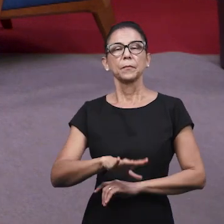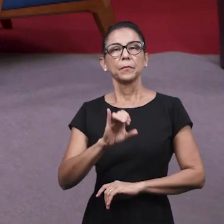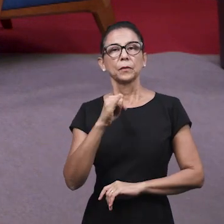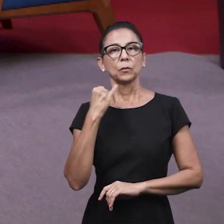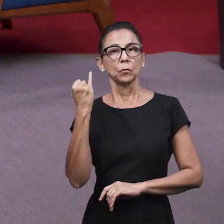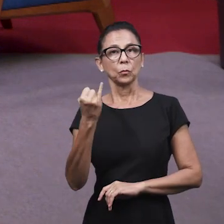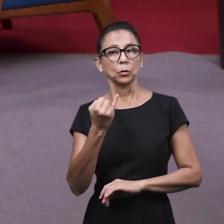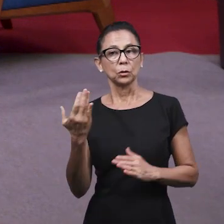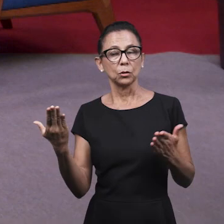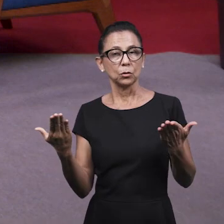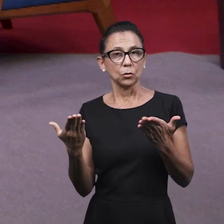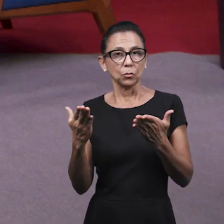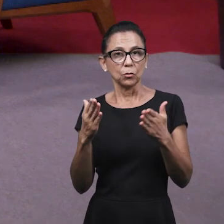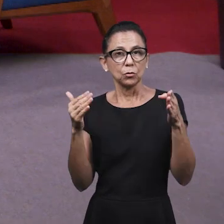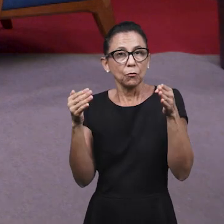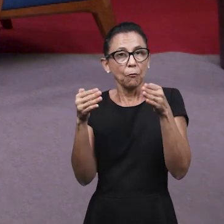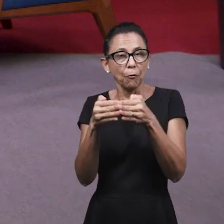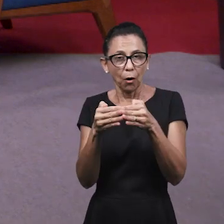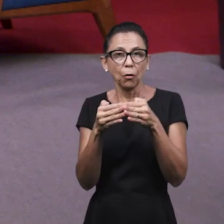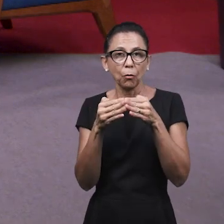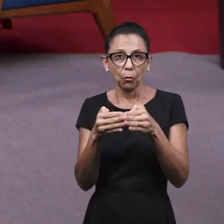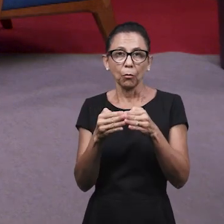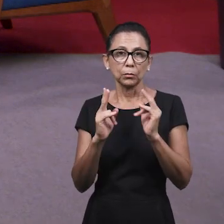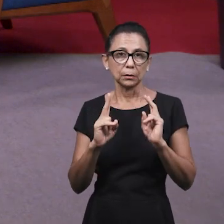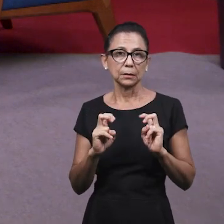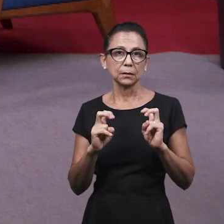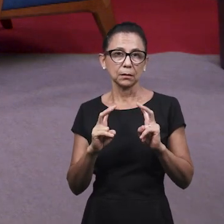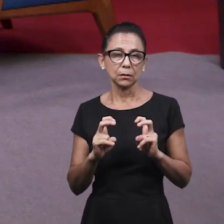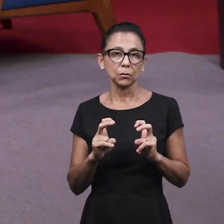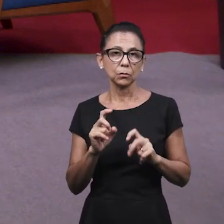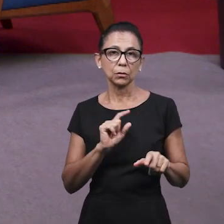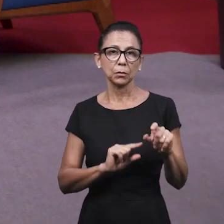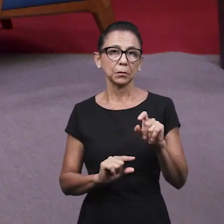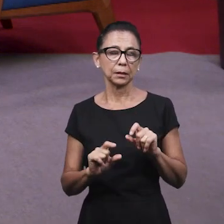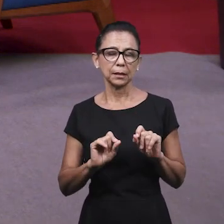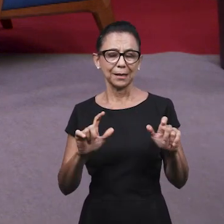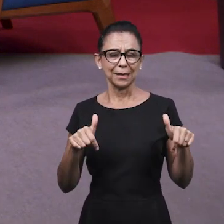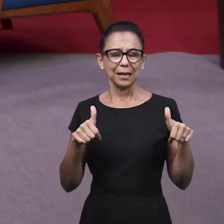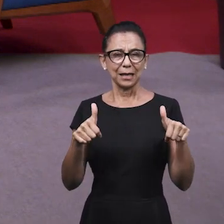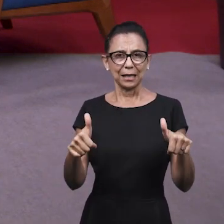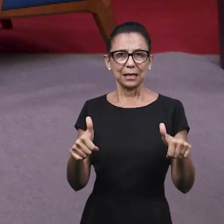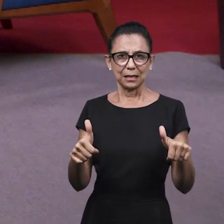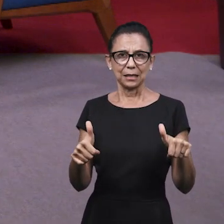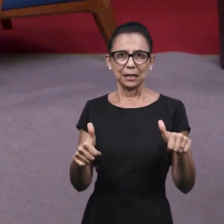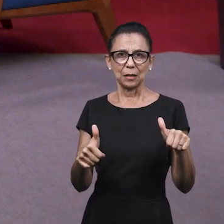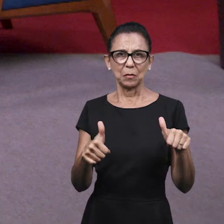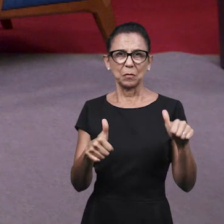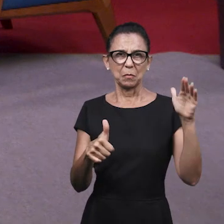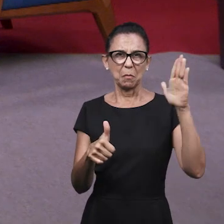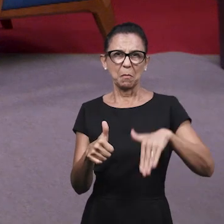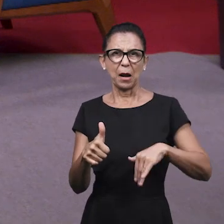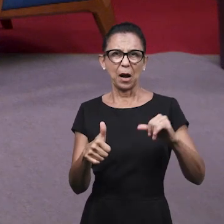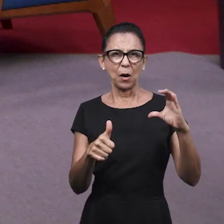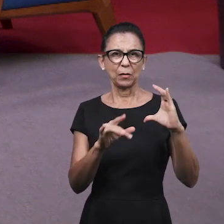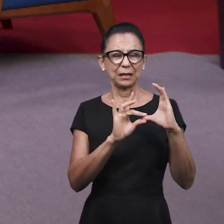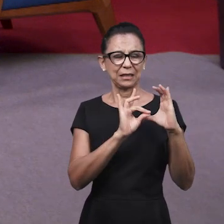de donner cette partie, c'est que dans cette